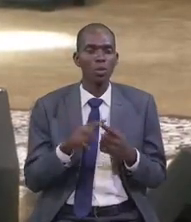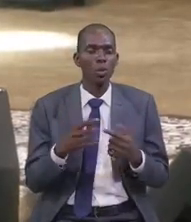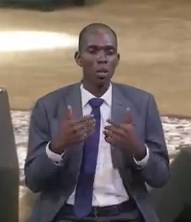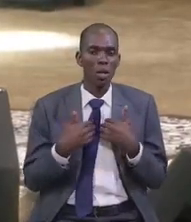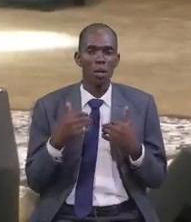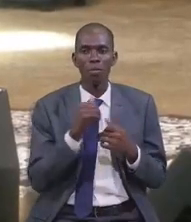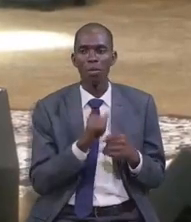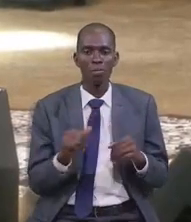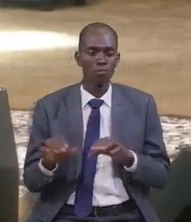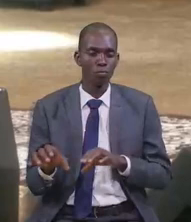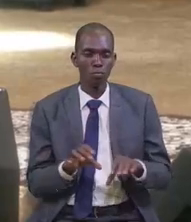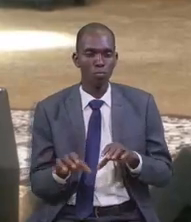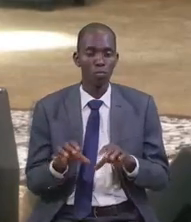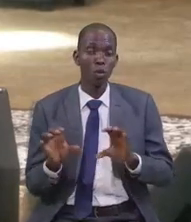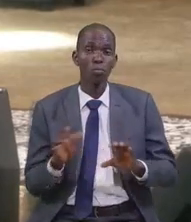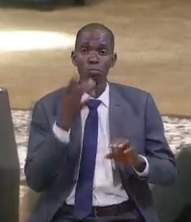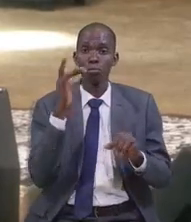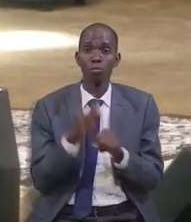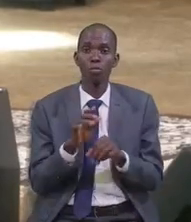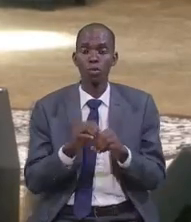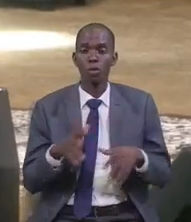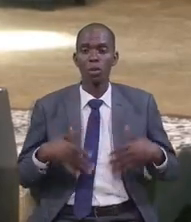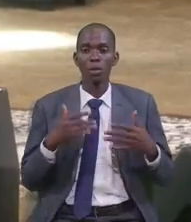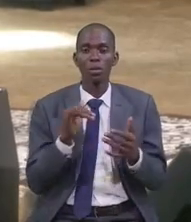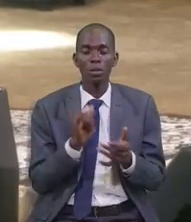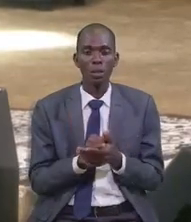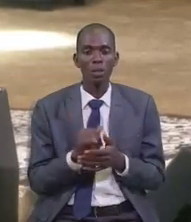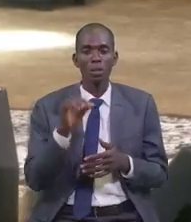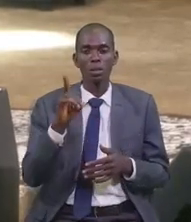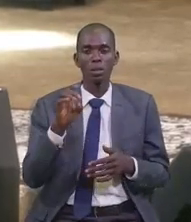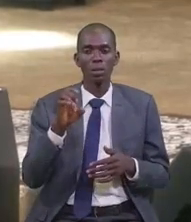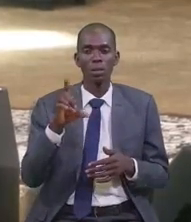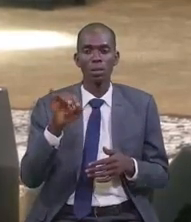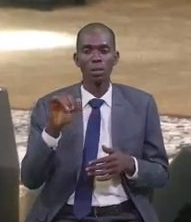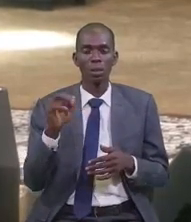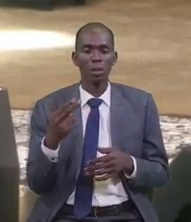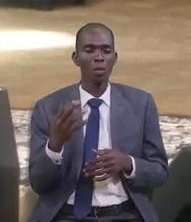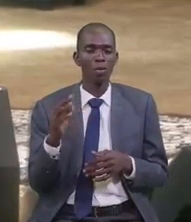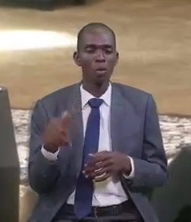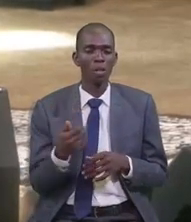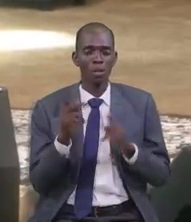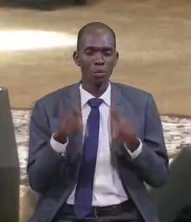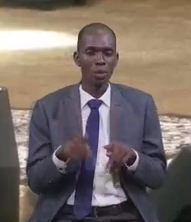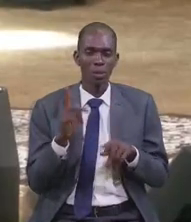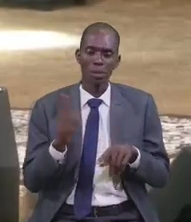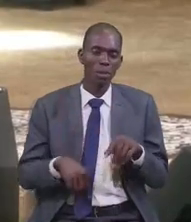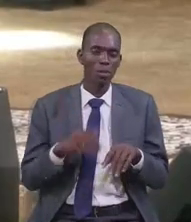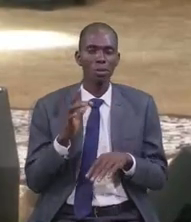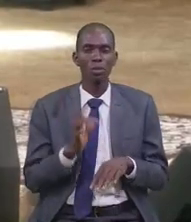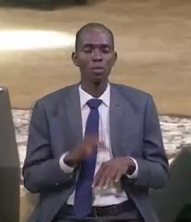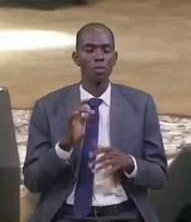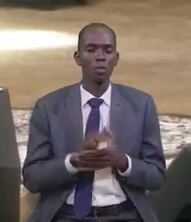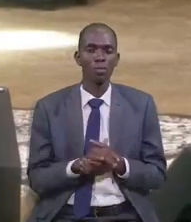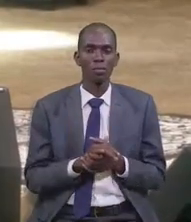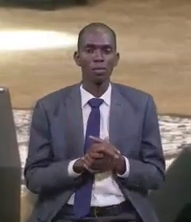l'engagement, la consécration dans votre vie que Delila ne peut toucher. Non, quoi? Delila ne doit même